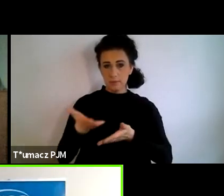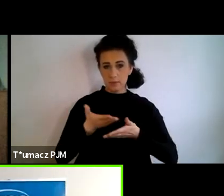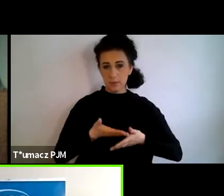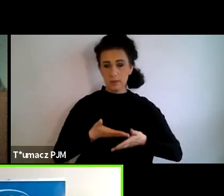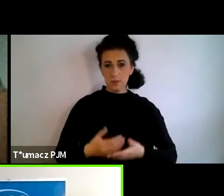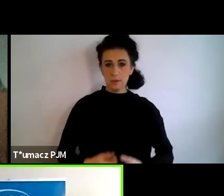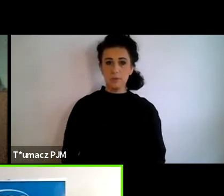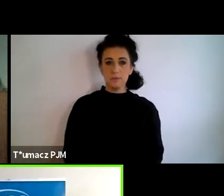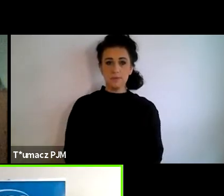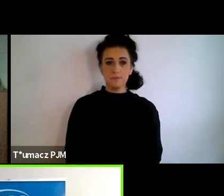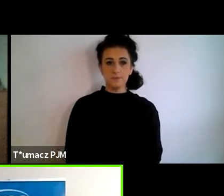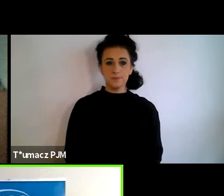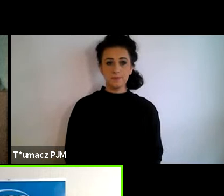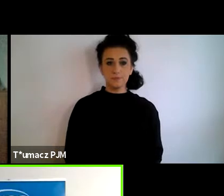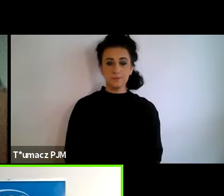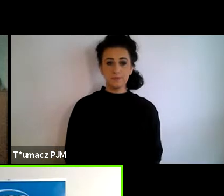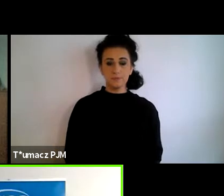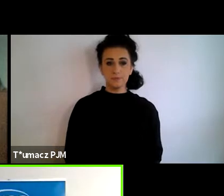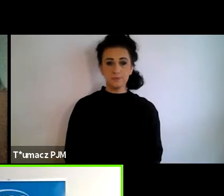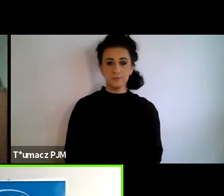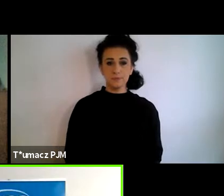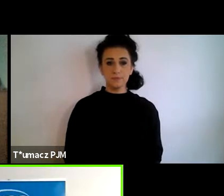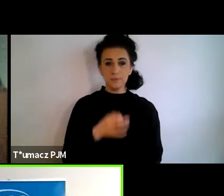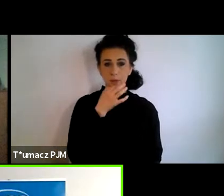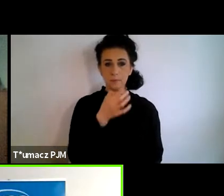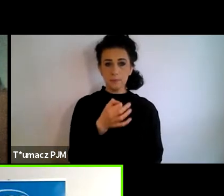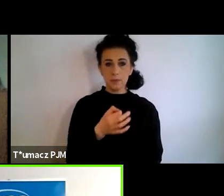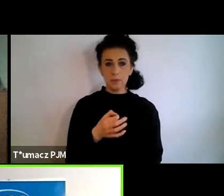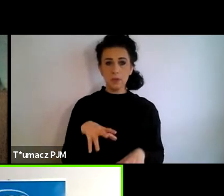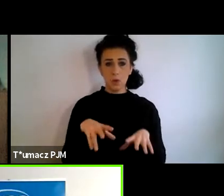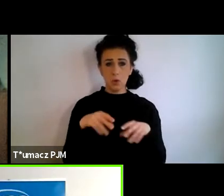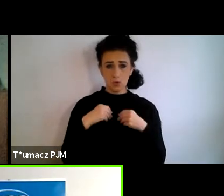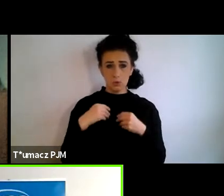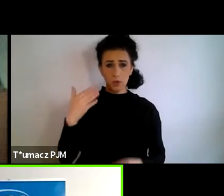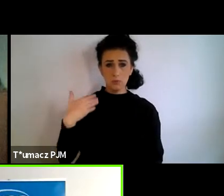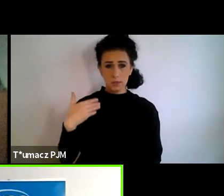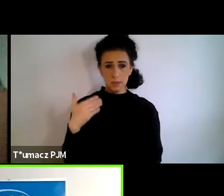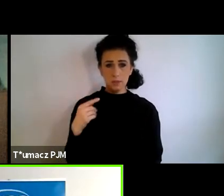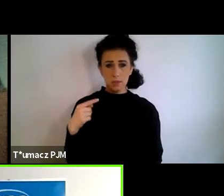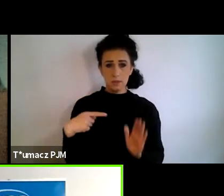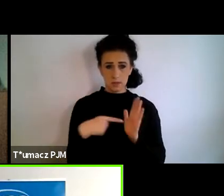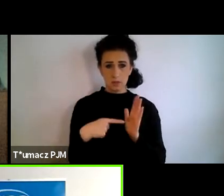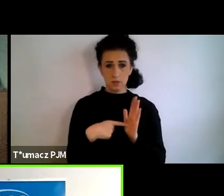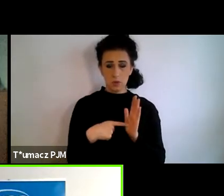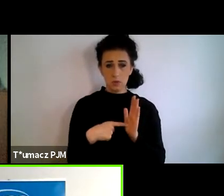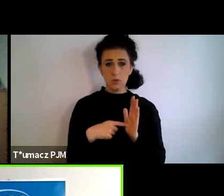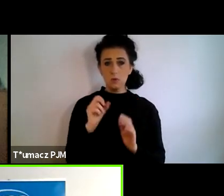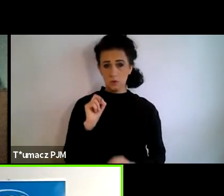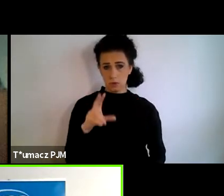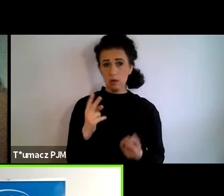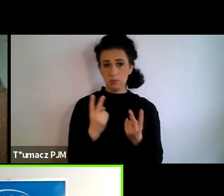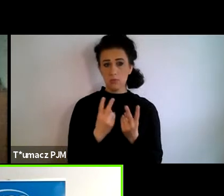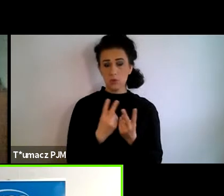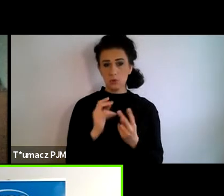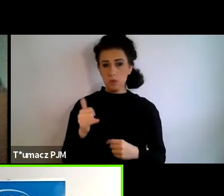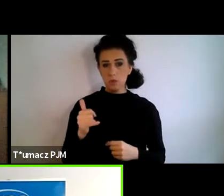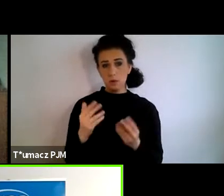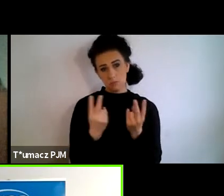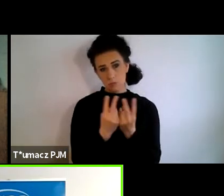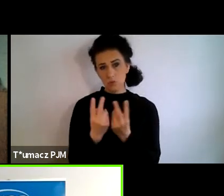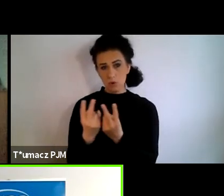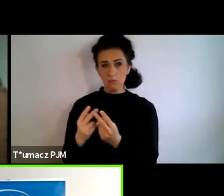Mamy pytanie, czy dostaną Państwo te prezentacje, tak podobnie jak